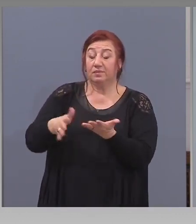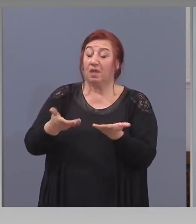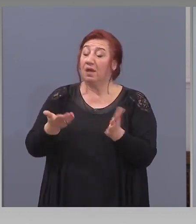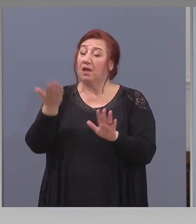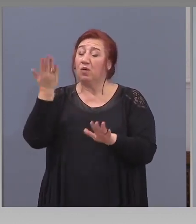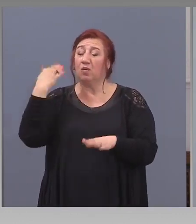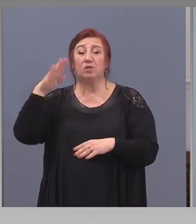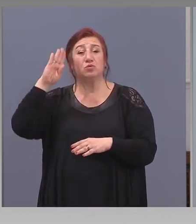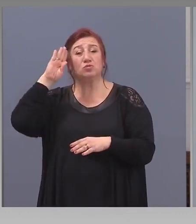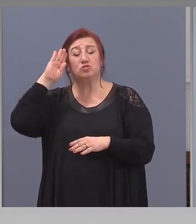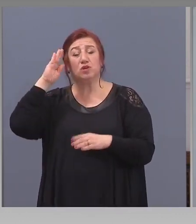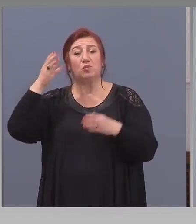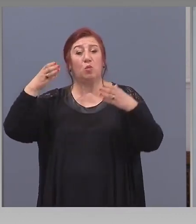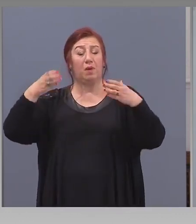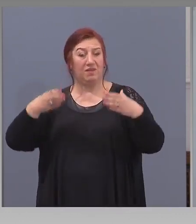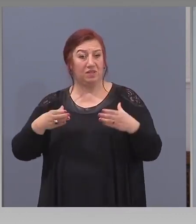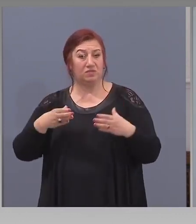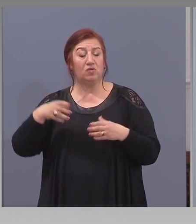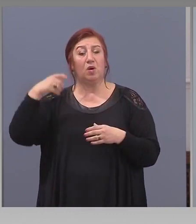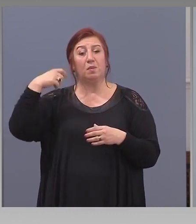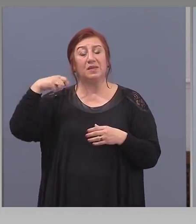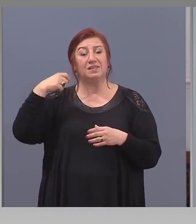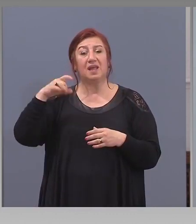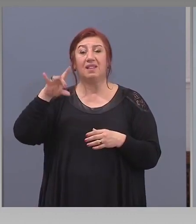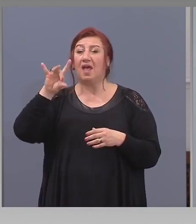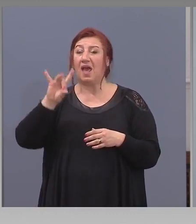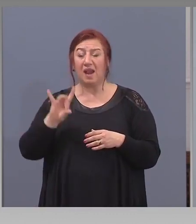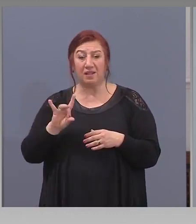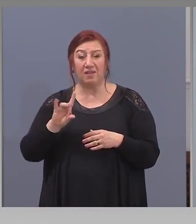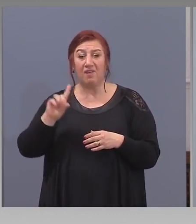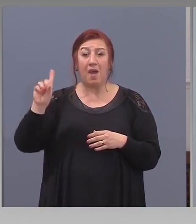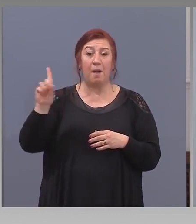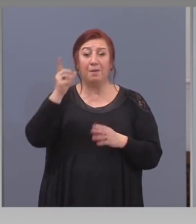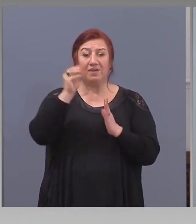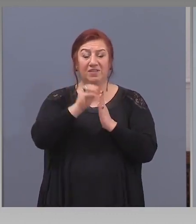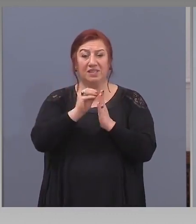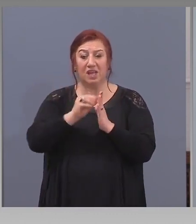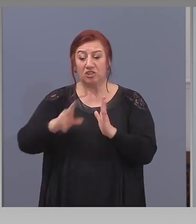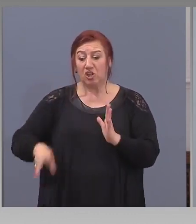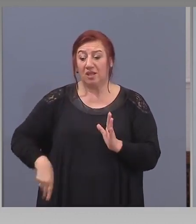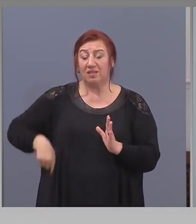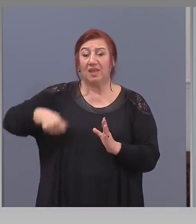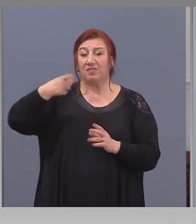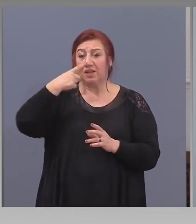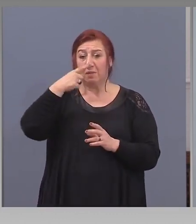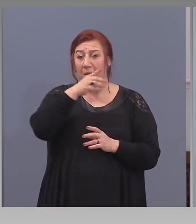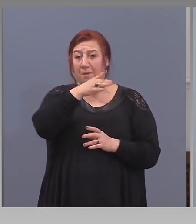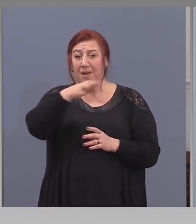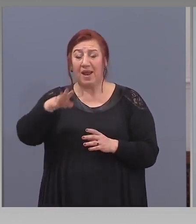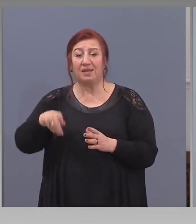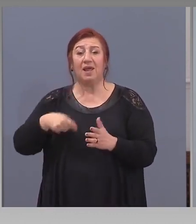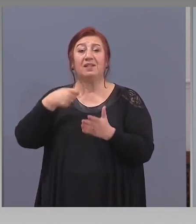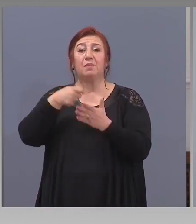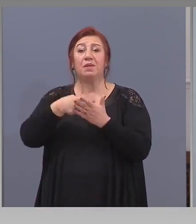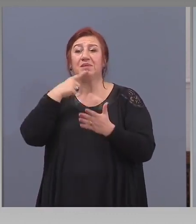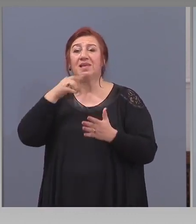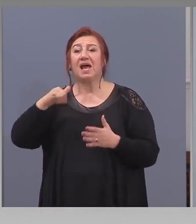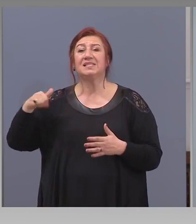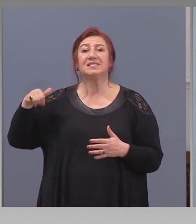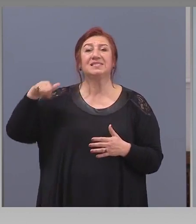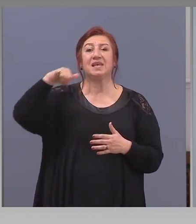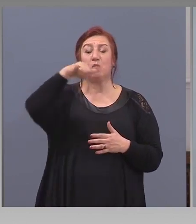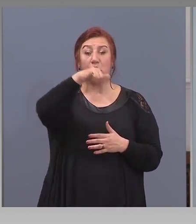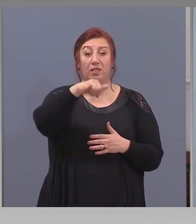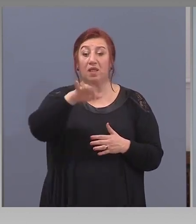правителство, президента Радев, вместо първата му единствена задача беше да извадиме милиарди и да платиме грипени? Що не ги даде на медицинските